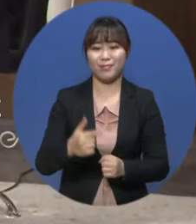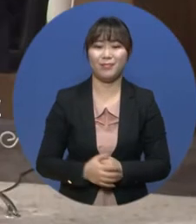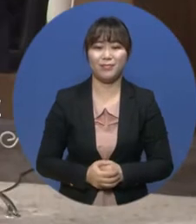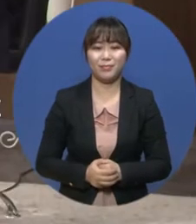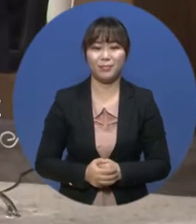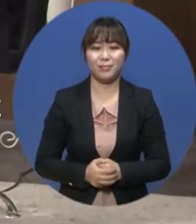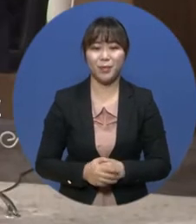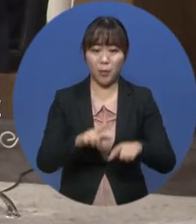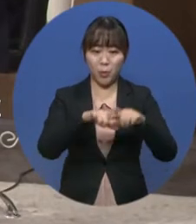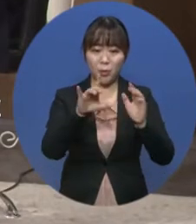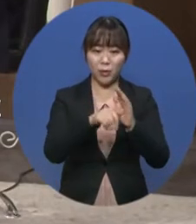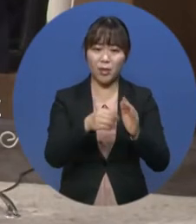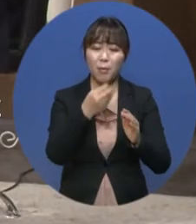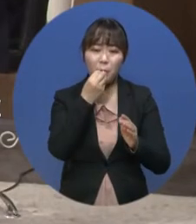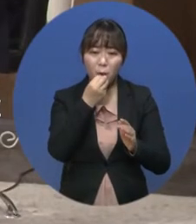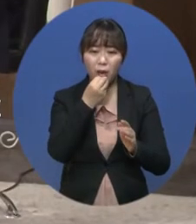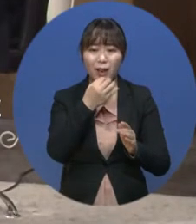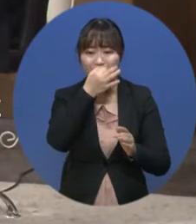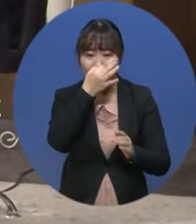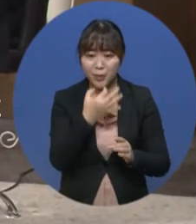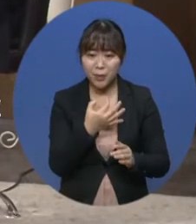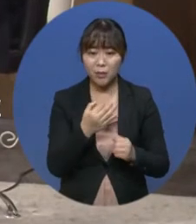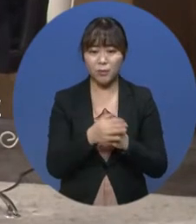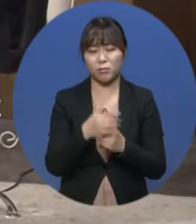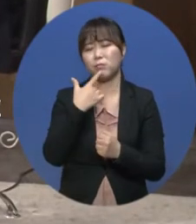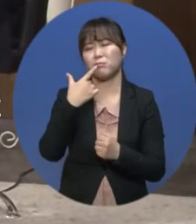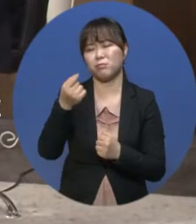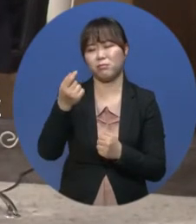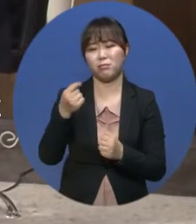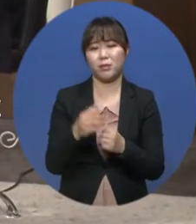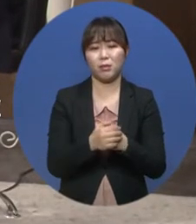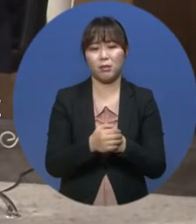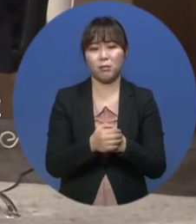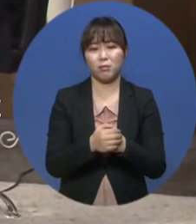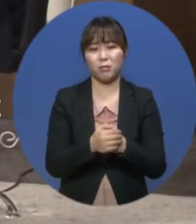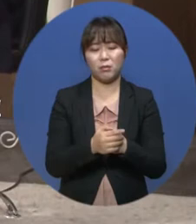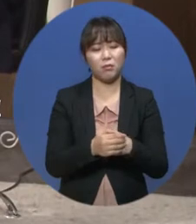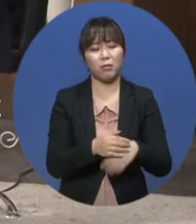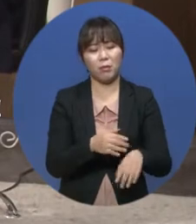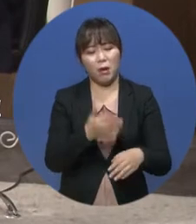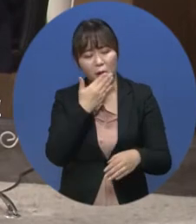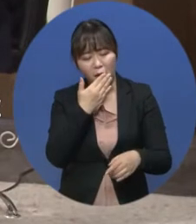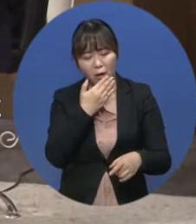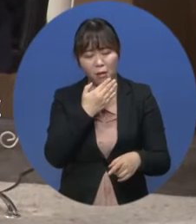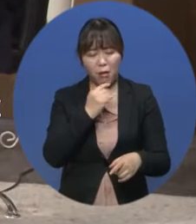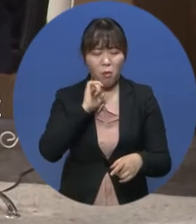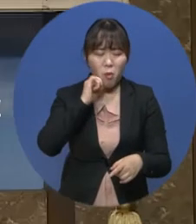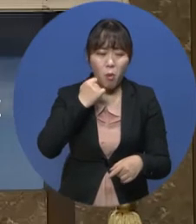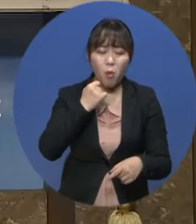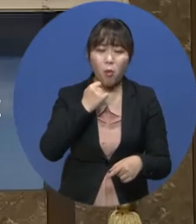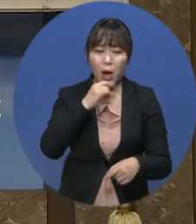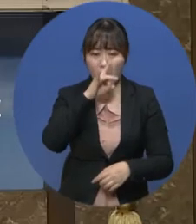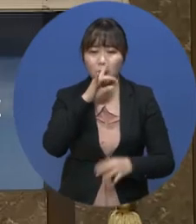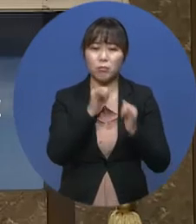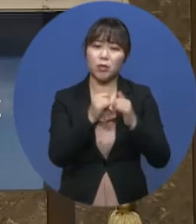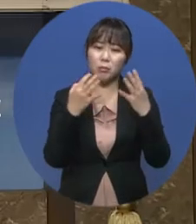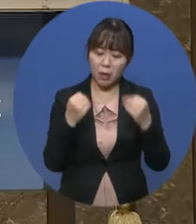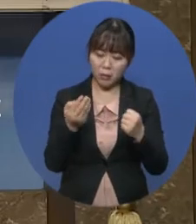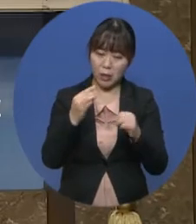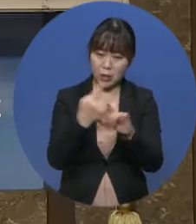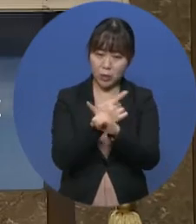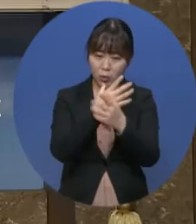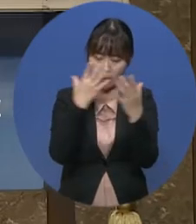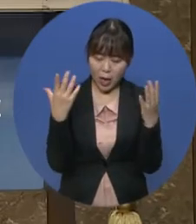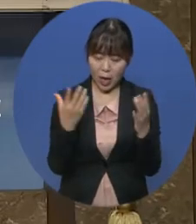교수의 이제 듯이 기회가 힘드셨던 거죠 물론 이제 그런 건 이제 못삼 뭐 잡스 없는 분들이 이제 그 이렇게 치료가 다